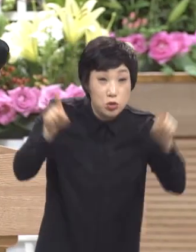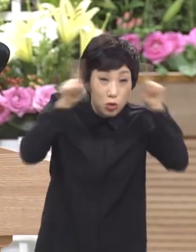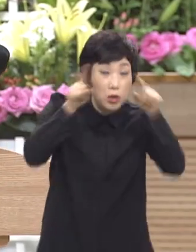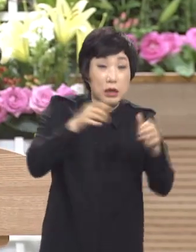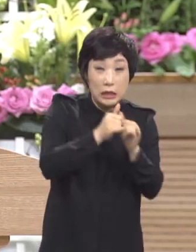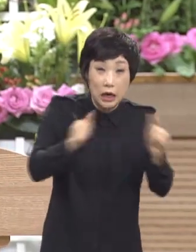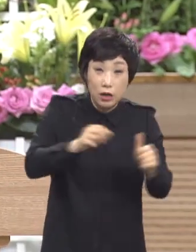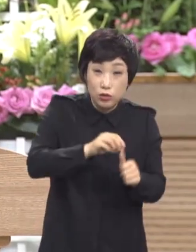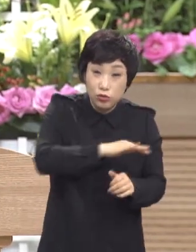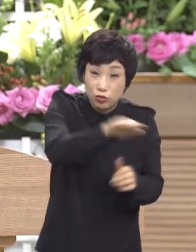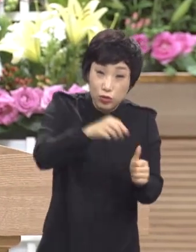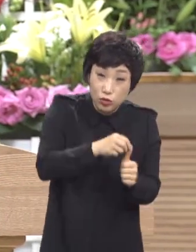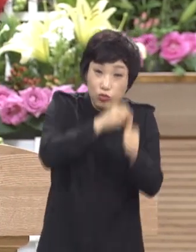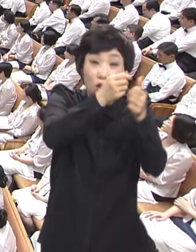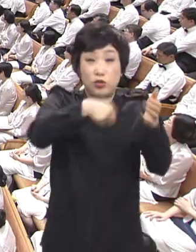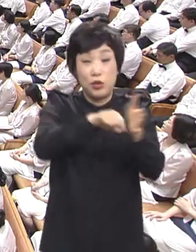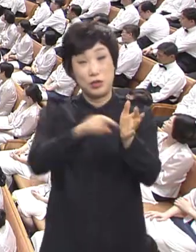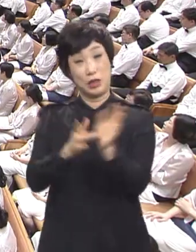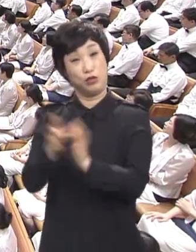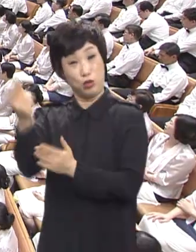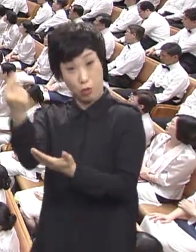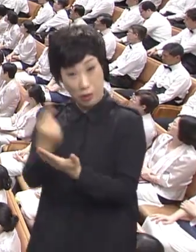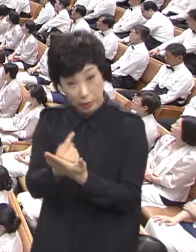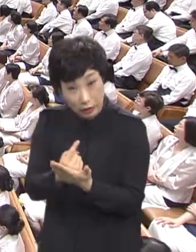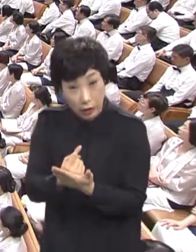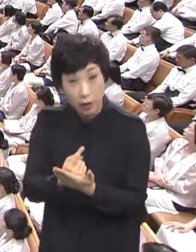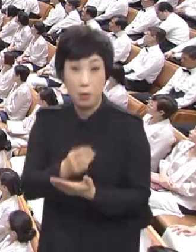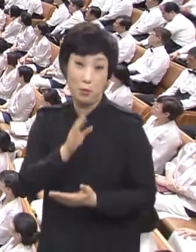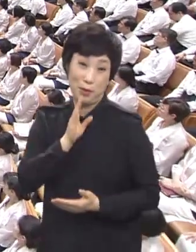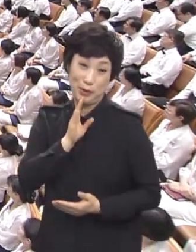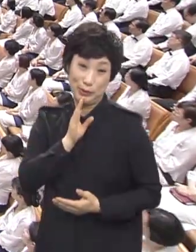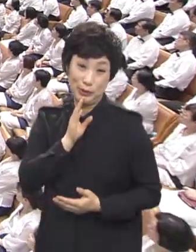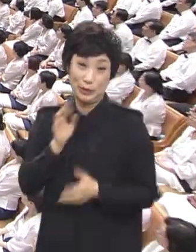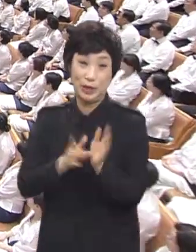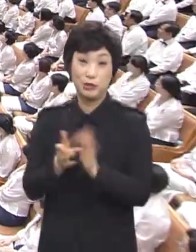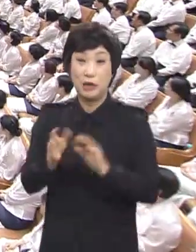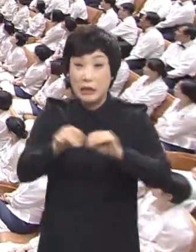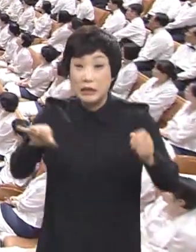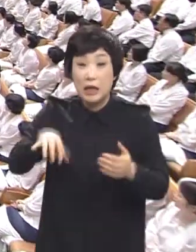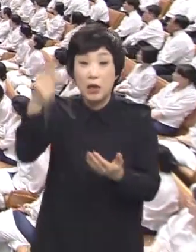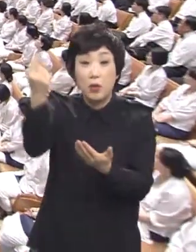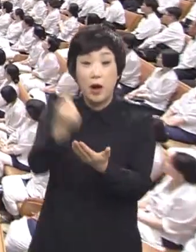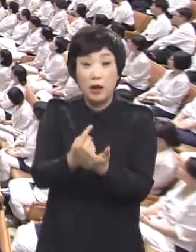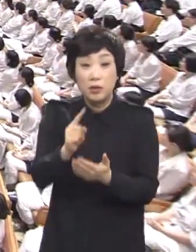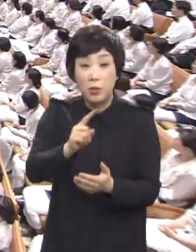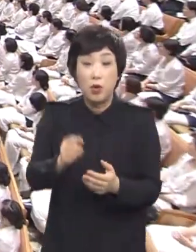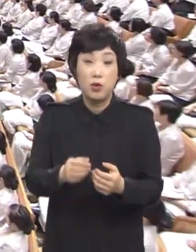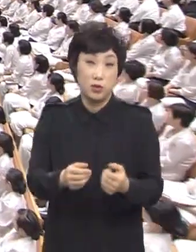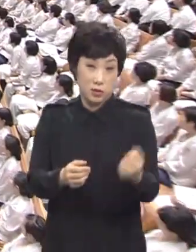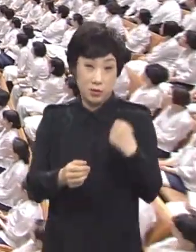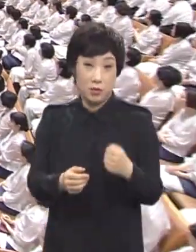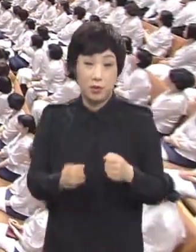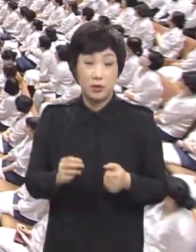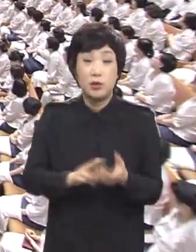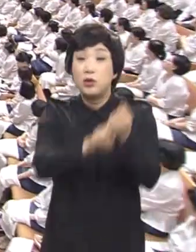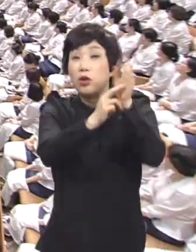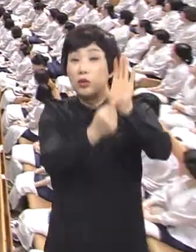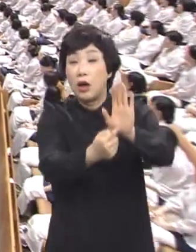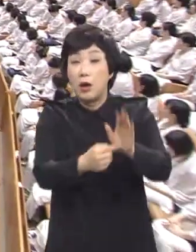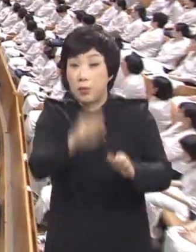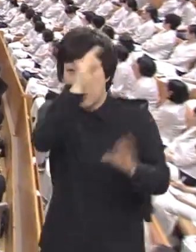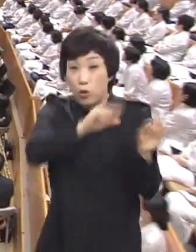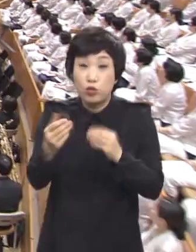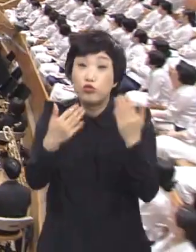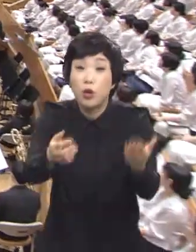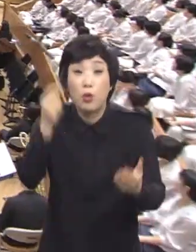인류를 구원하러 예수가 왔습니다. 예수가 이 땅에 와서 능력으로 병 고친 것은